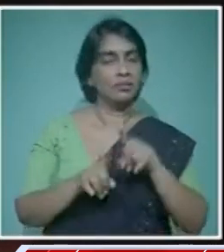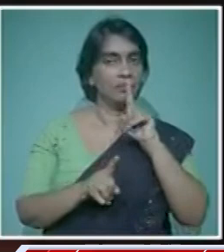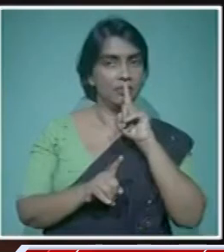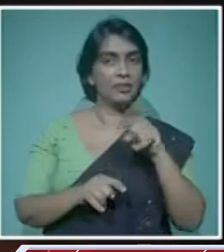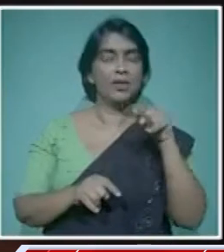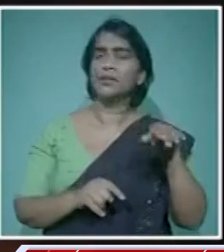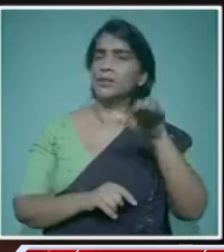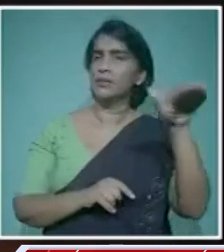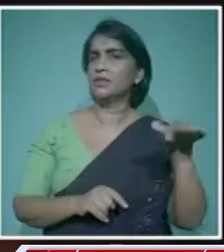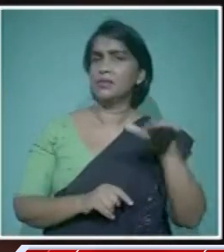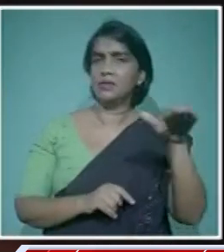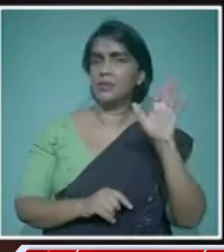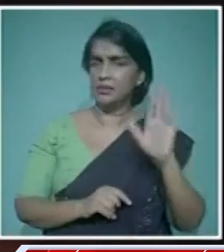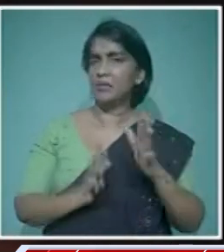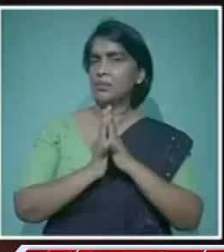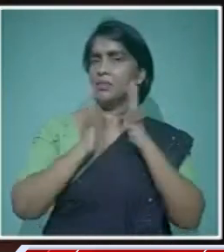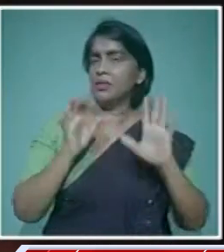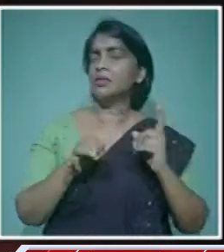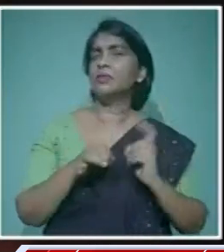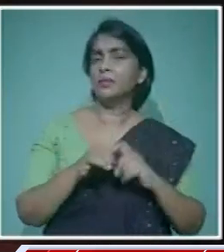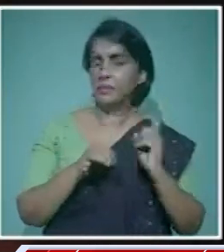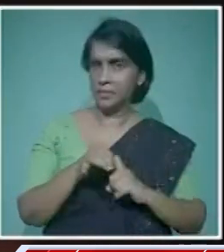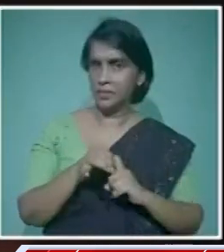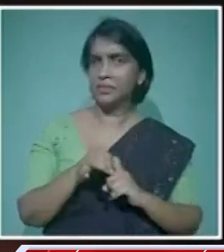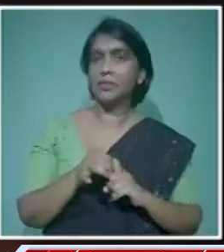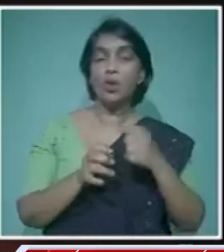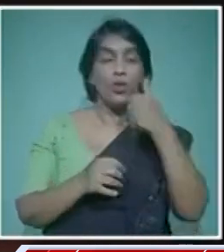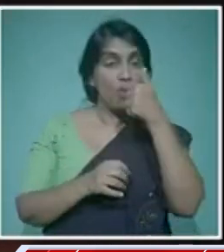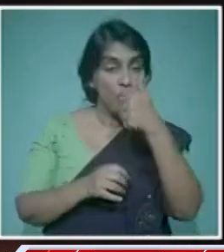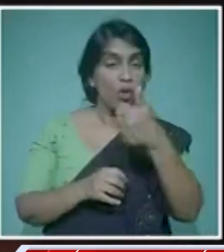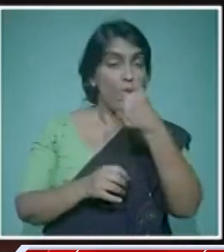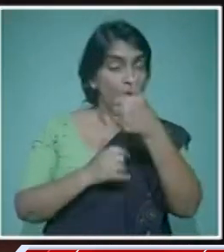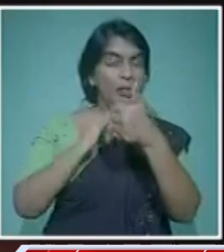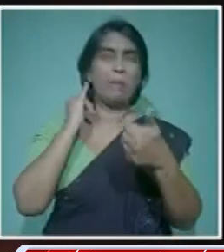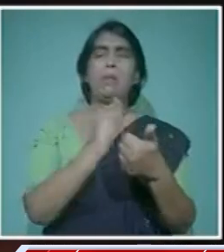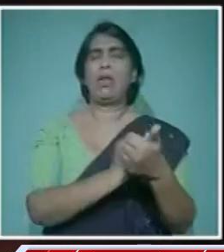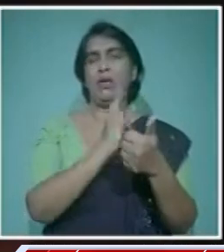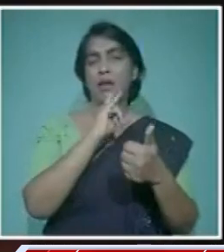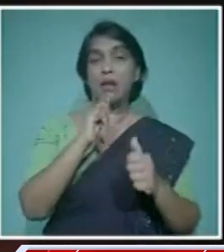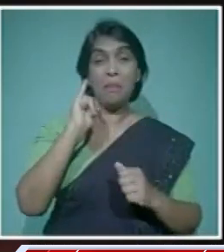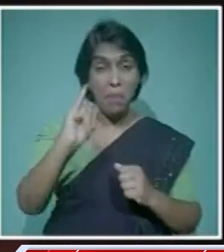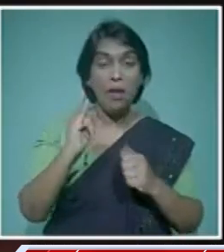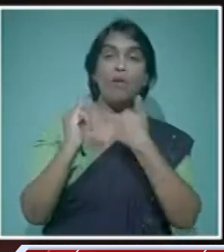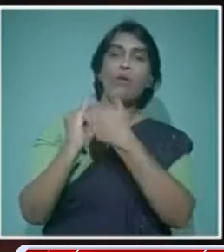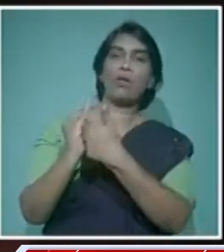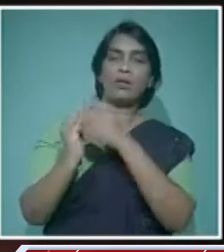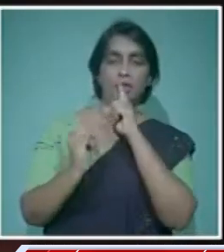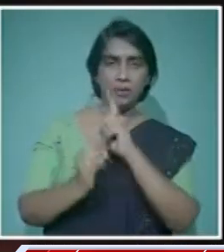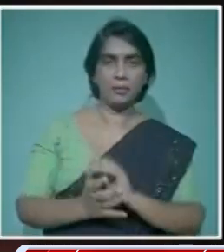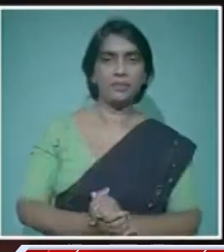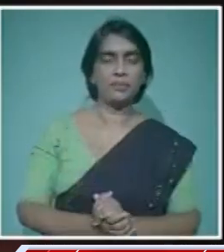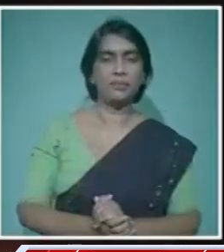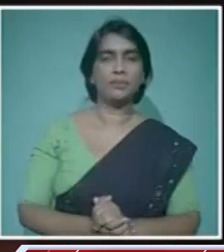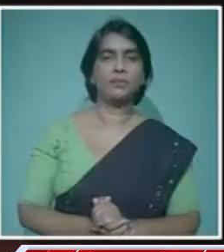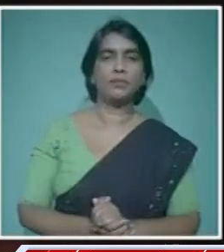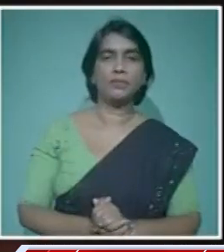අද සමාජයේ තියෙන බරපතලම ප්‍රශ්නයක් තමයි හොඳ දේ නරකයි කියනවා නරක දේ හොඳයි කියනවා අසාරේ සාරමතිනෝ